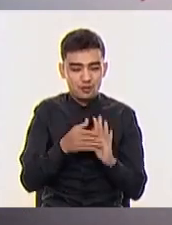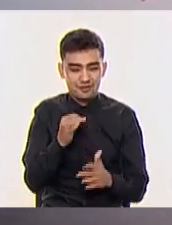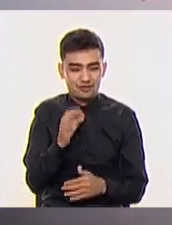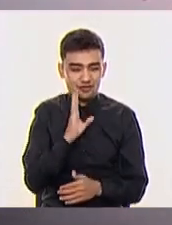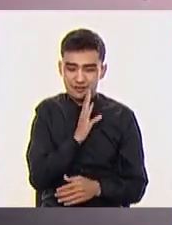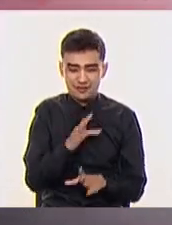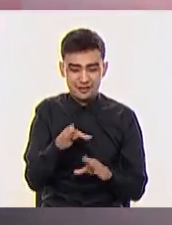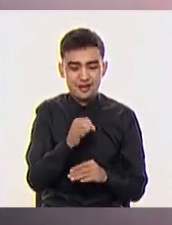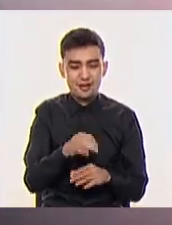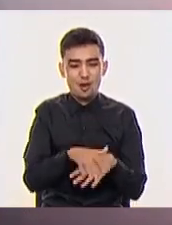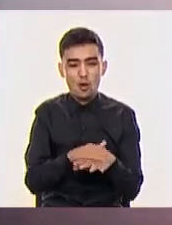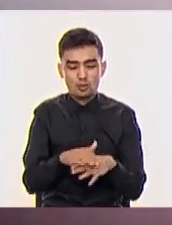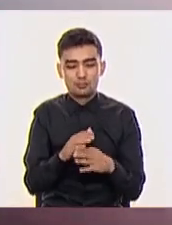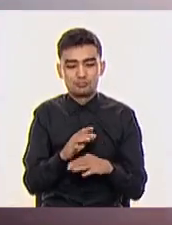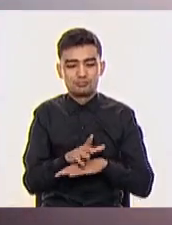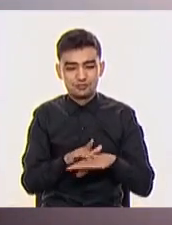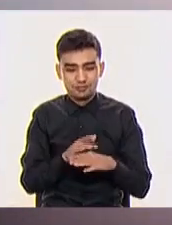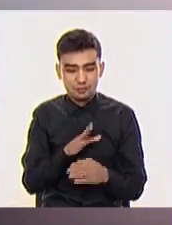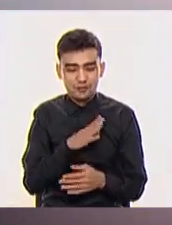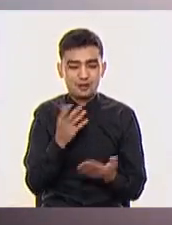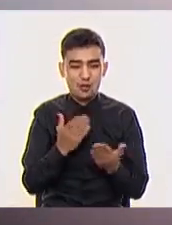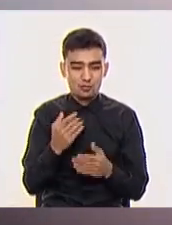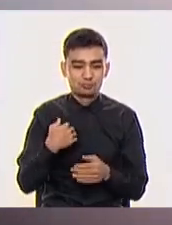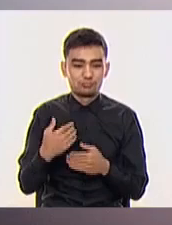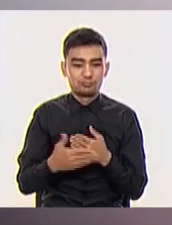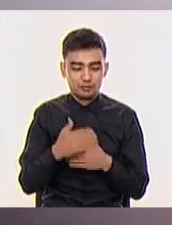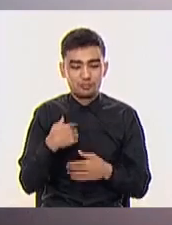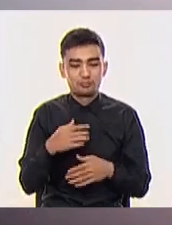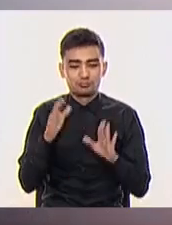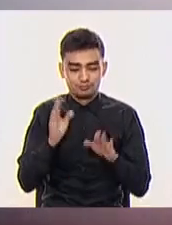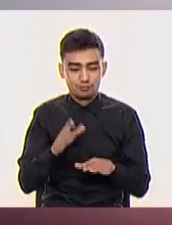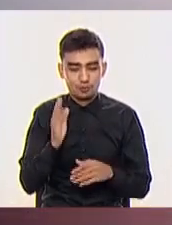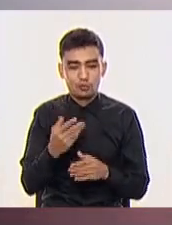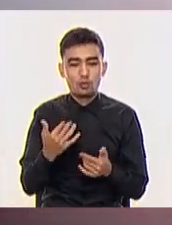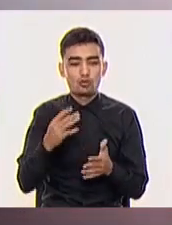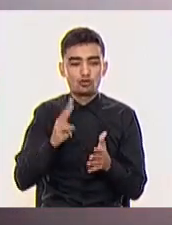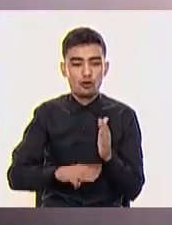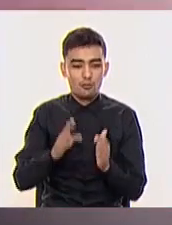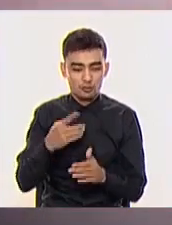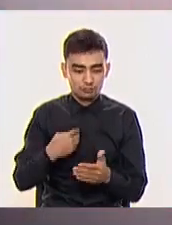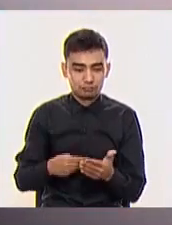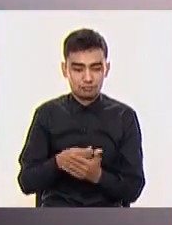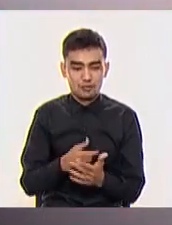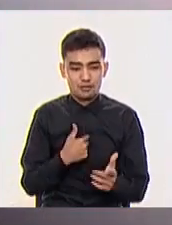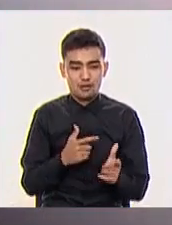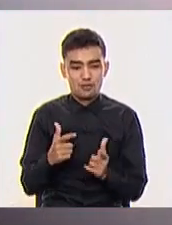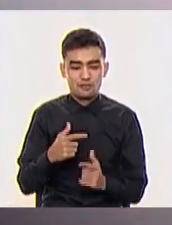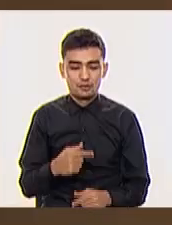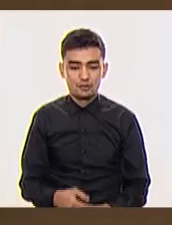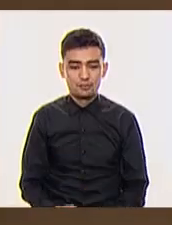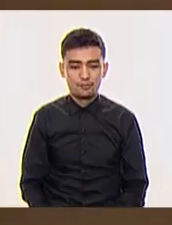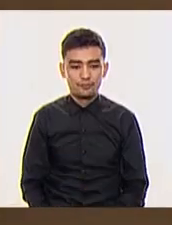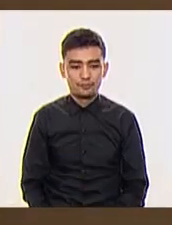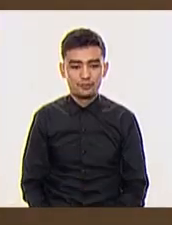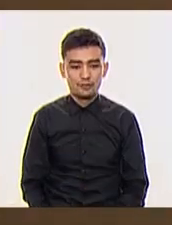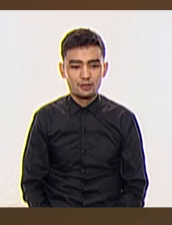ханымдар халықтан кешірім сұрап, қандай шара қолданса да көтеруге, қанша айыппұл салса да төлеуге дайынбыз деп отыр.